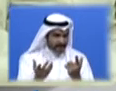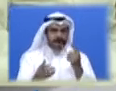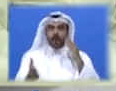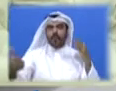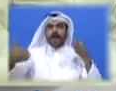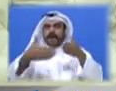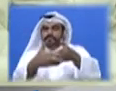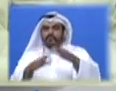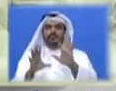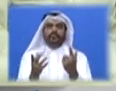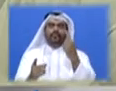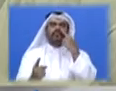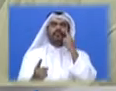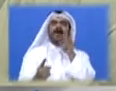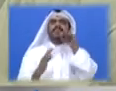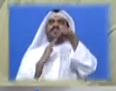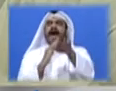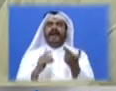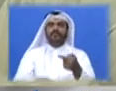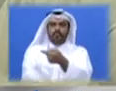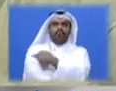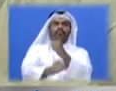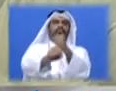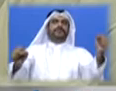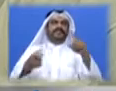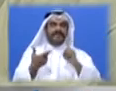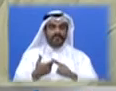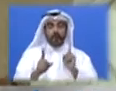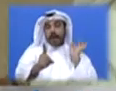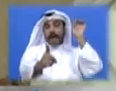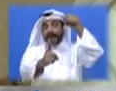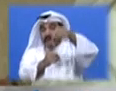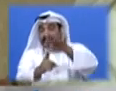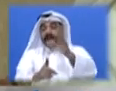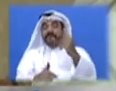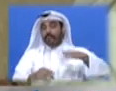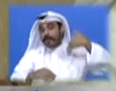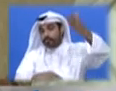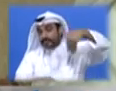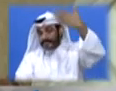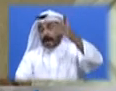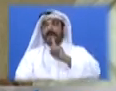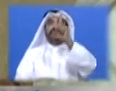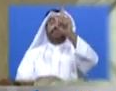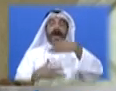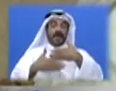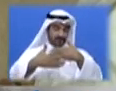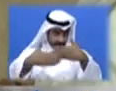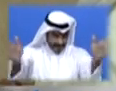والعقبات التي يواجهها الأطباء، والتطرق إلى الأهداف والغايات التي تصب إليها وزارة